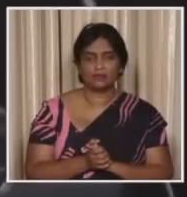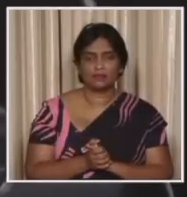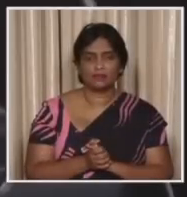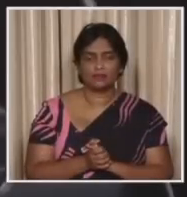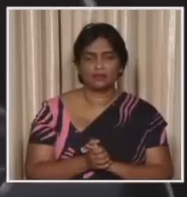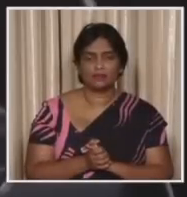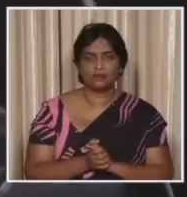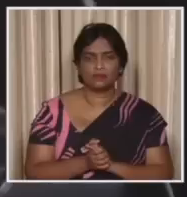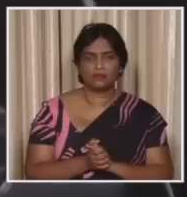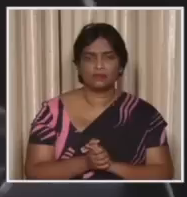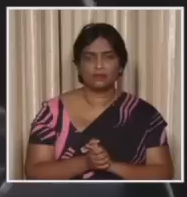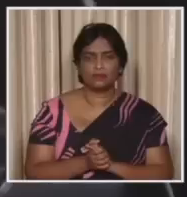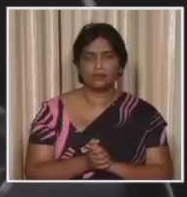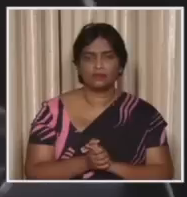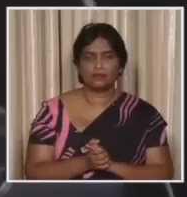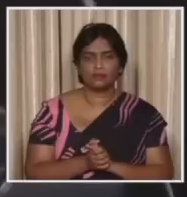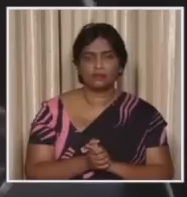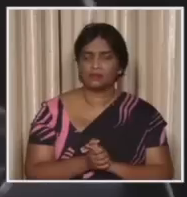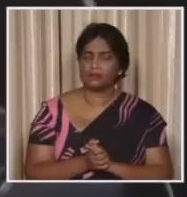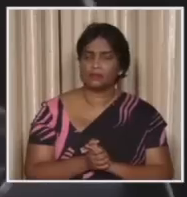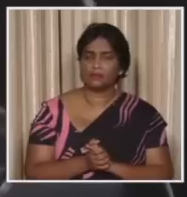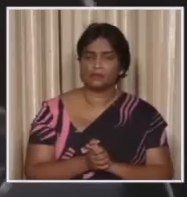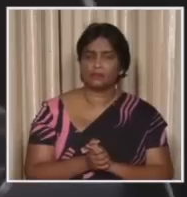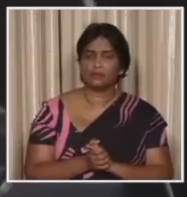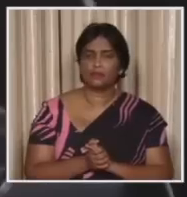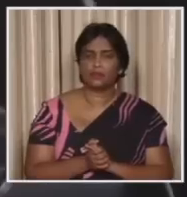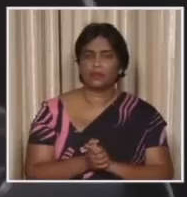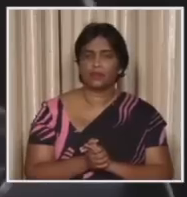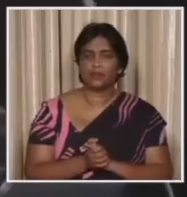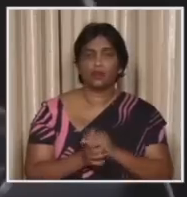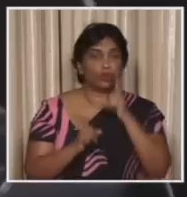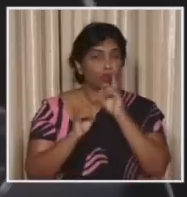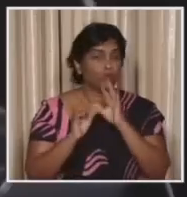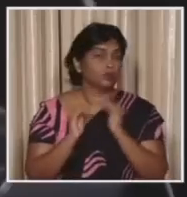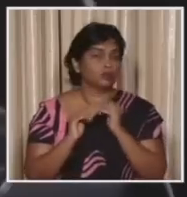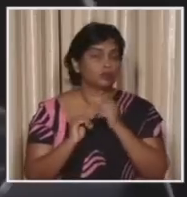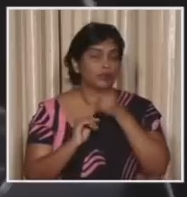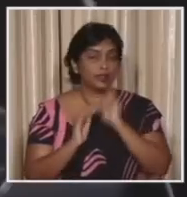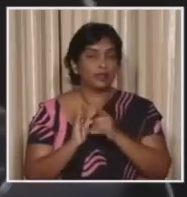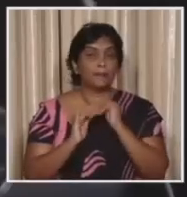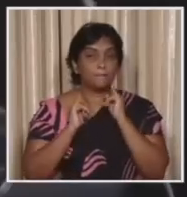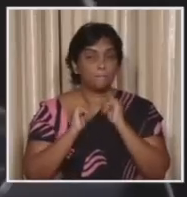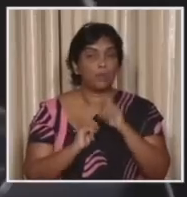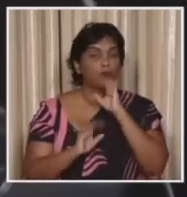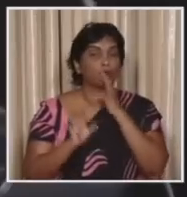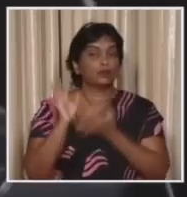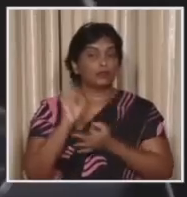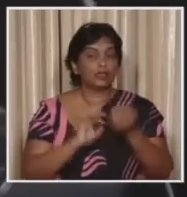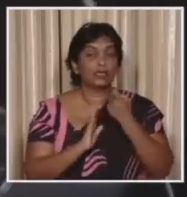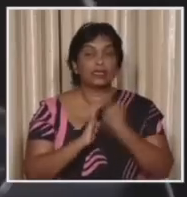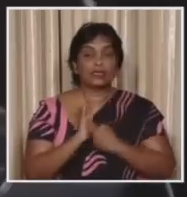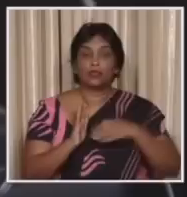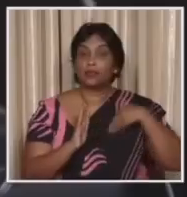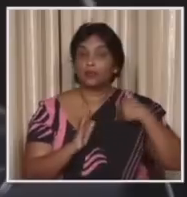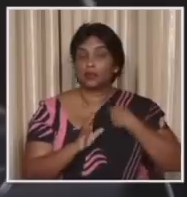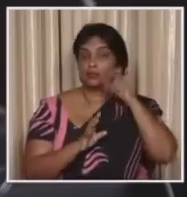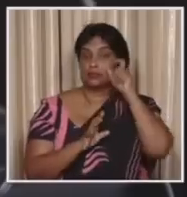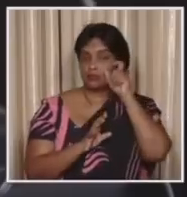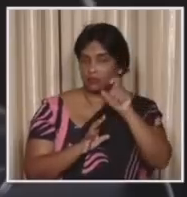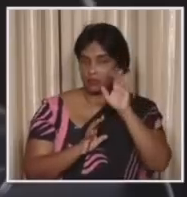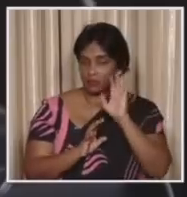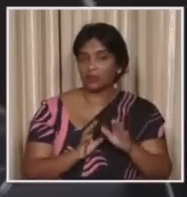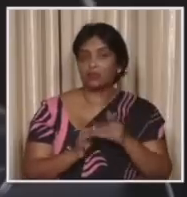SDIG නිලන්ත ජයවර්ධනට එරෙහි දඬන නීති සංග්‍රහයේ සුදුසු විධිඥාණයට යටතේ අපරාධ නඩු පැවරීම නීතිපතිරයා විසින් සලකා බැලිය යුතු